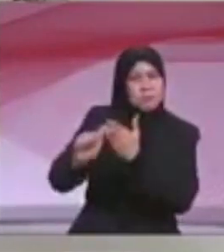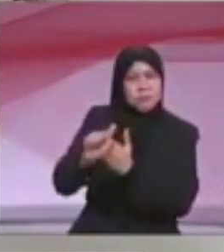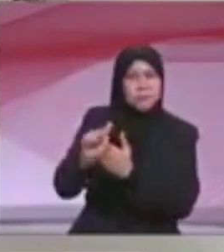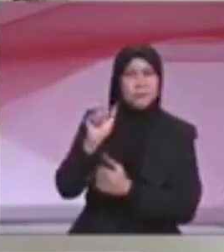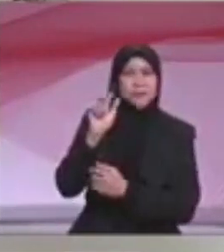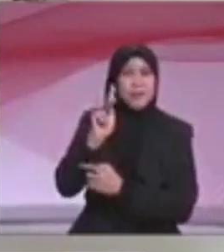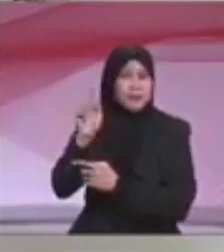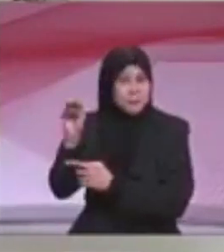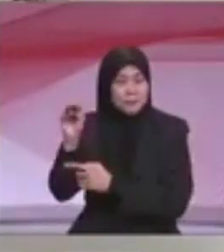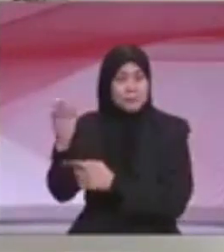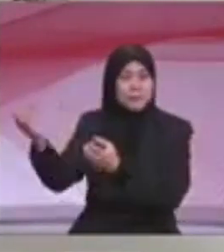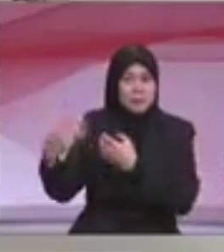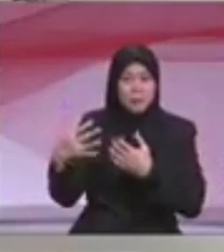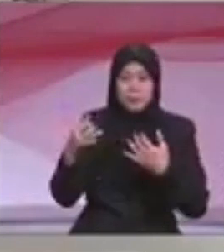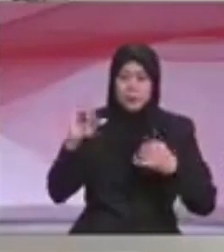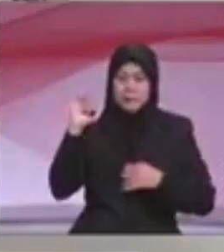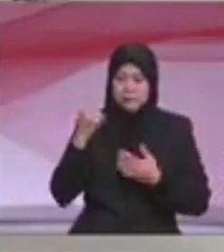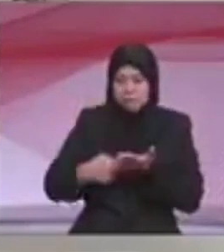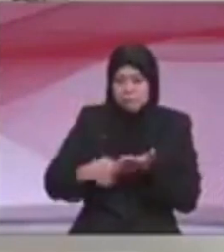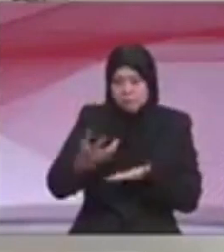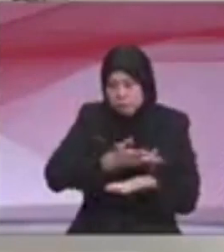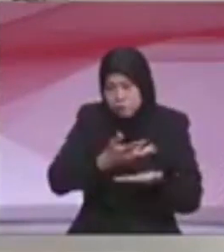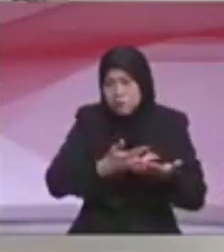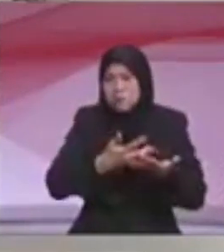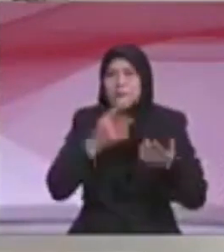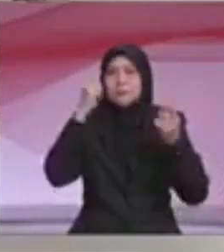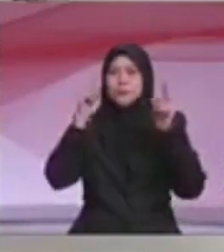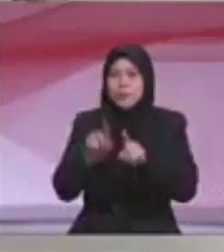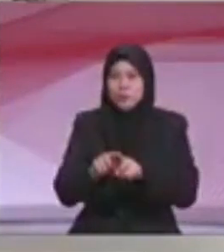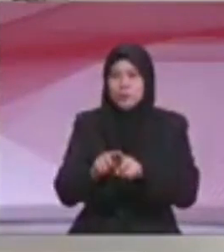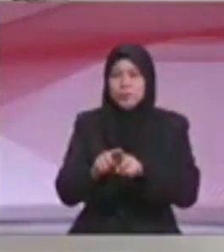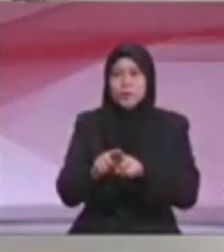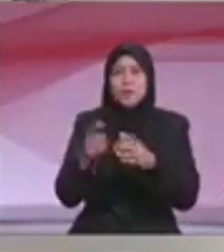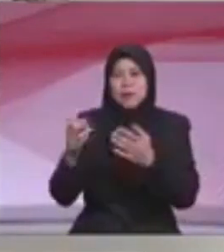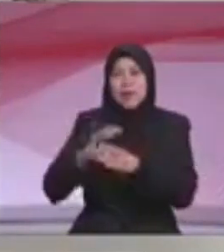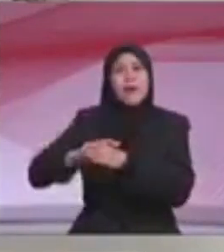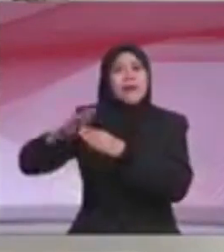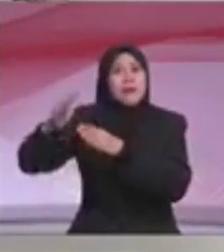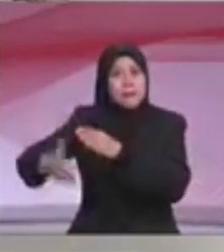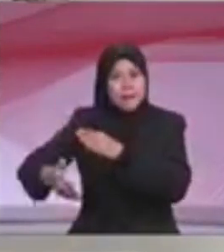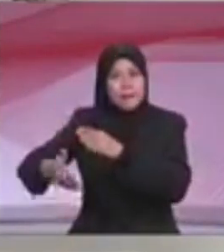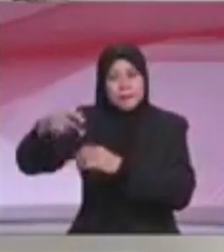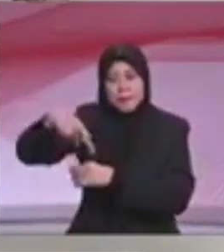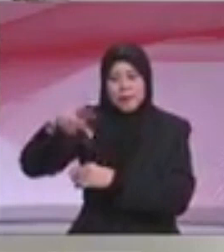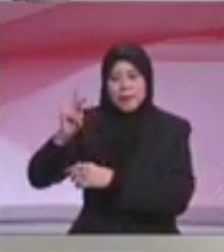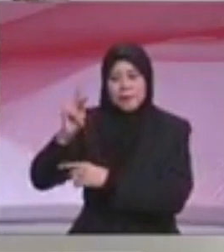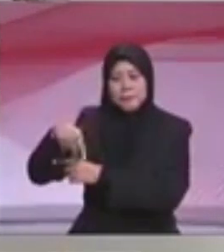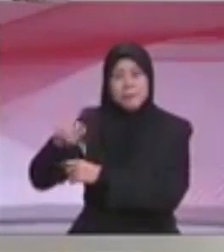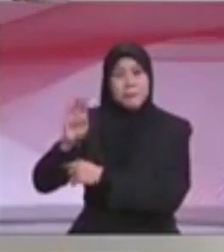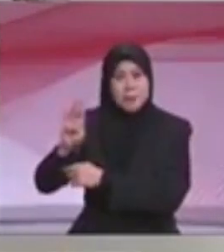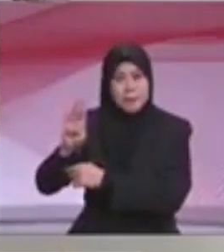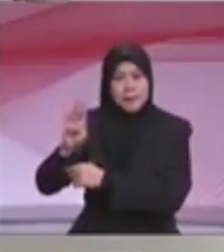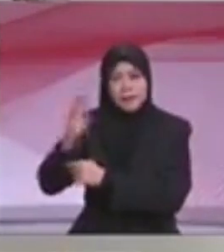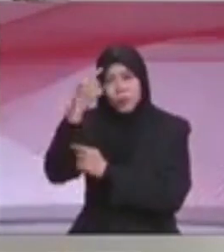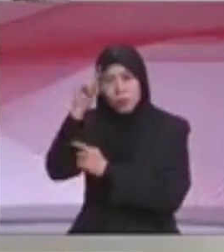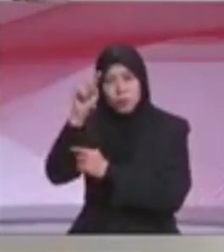KKM, sidang khas malam bersetuju untuk menamatkan PKPB